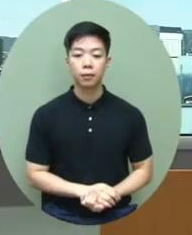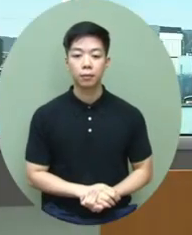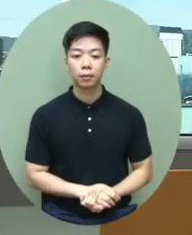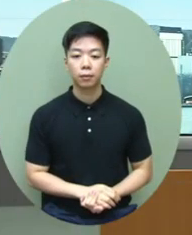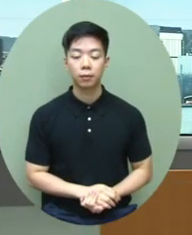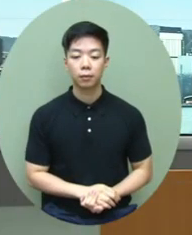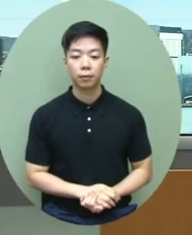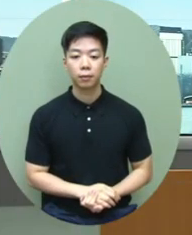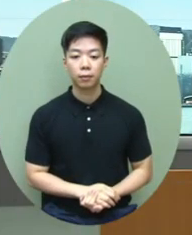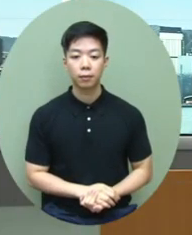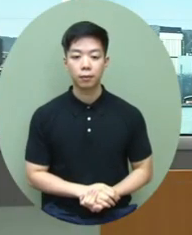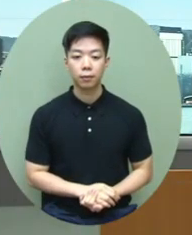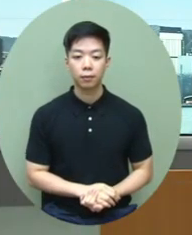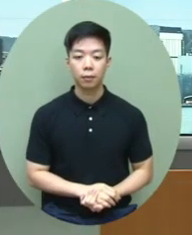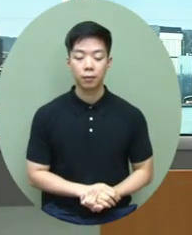後排黑色衫位女士，